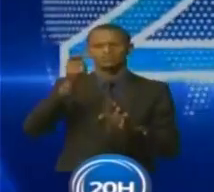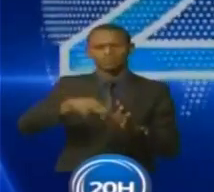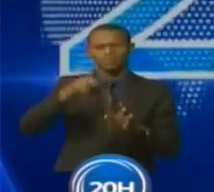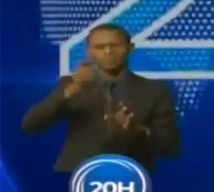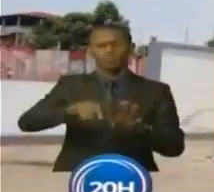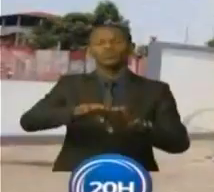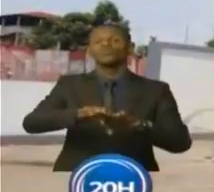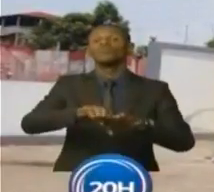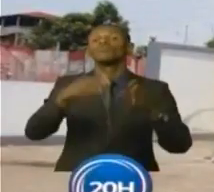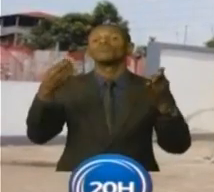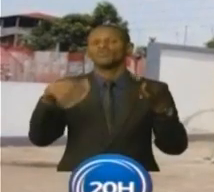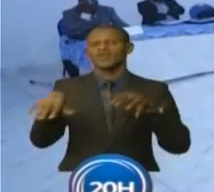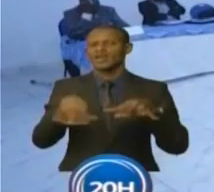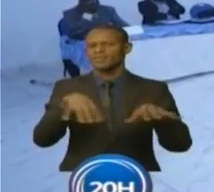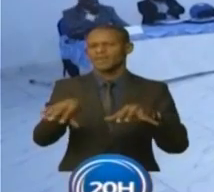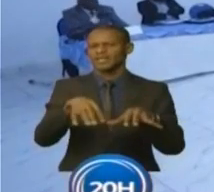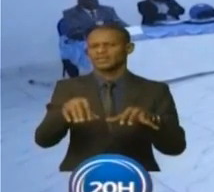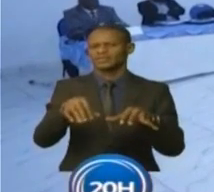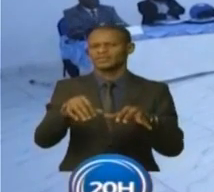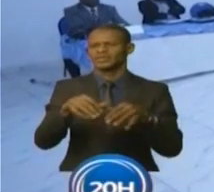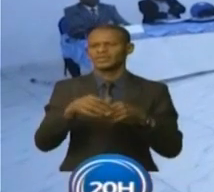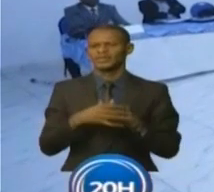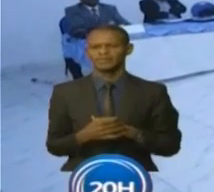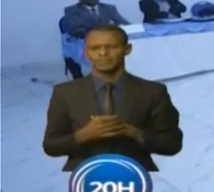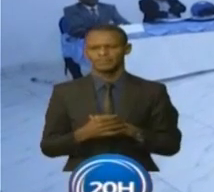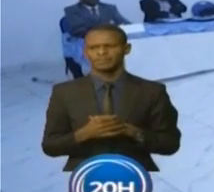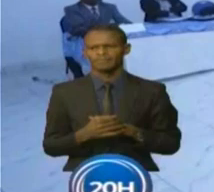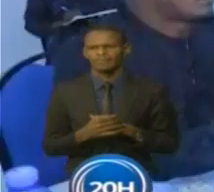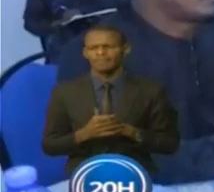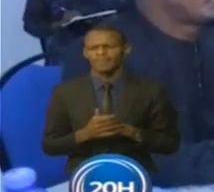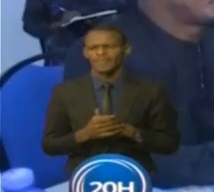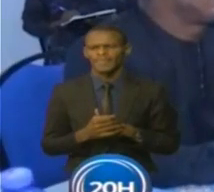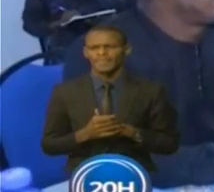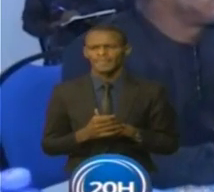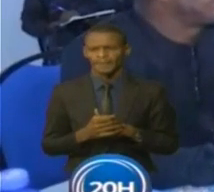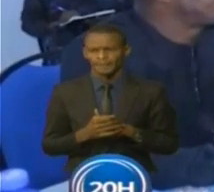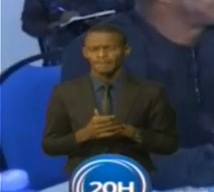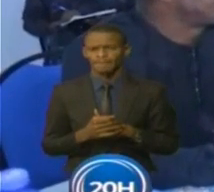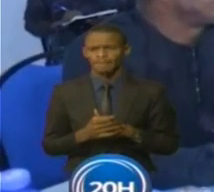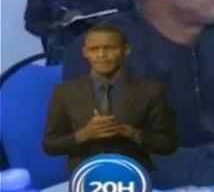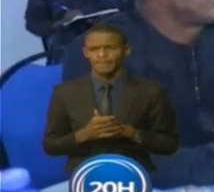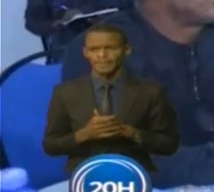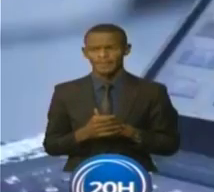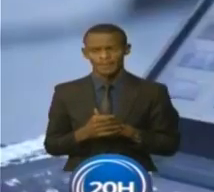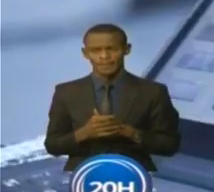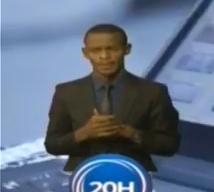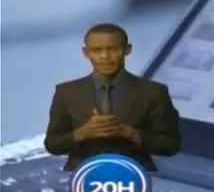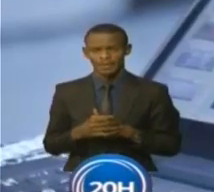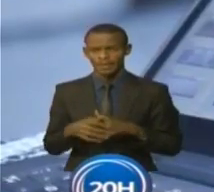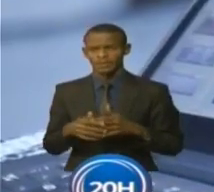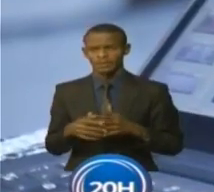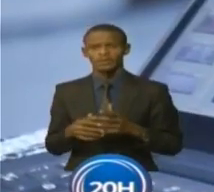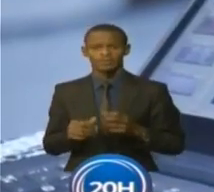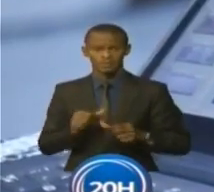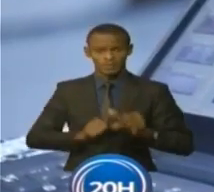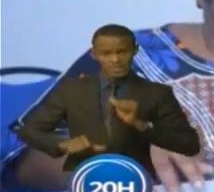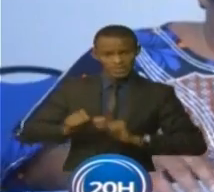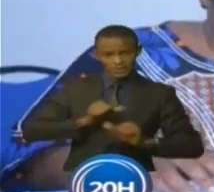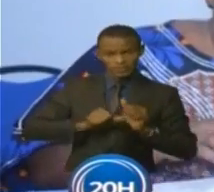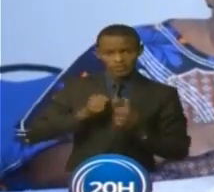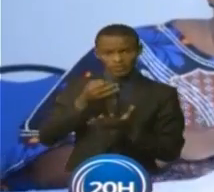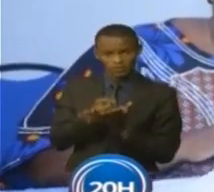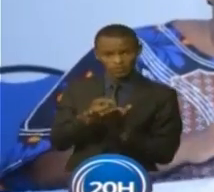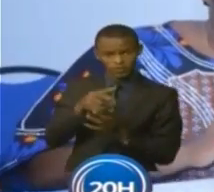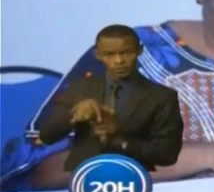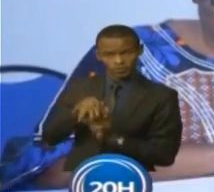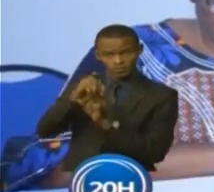Kaimbe. C'est parti pour l'effectivité des activités du Fonds spécial de répartition et de l'indemnisation